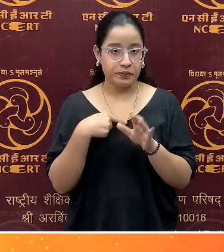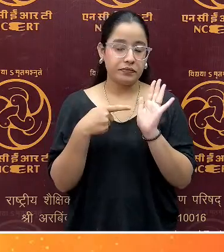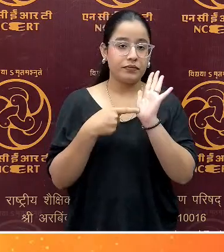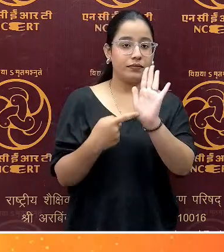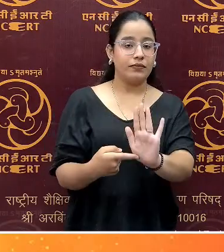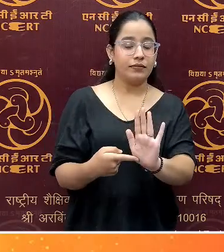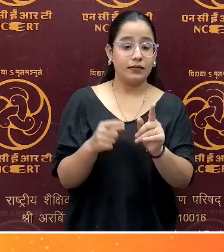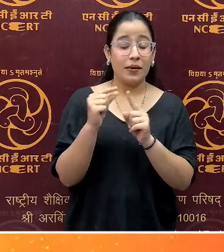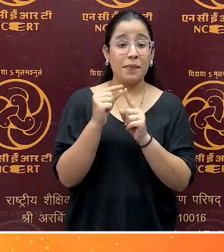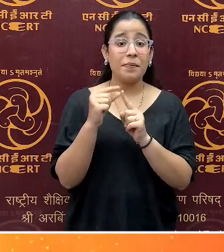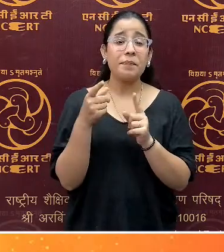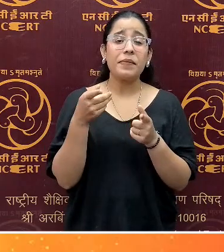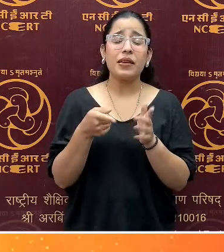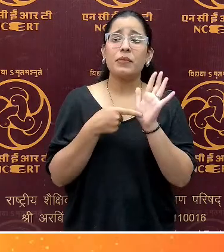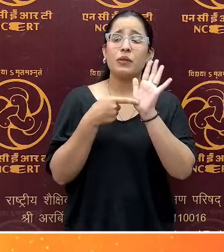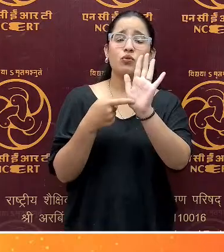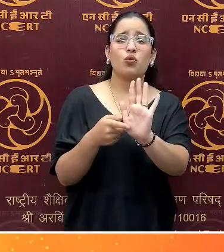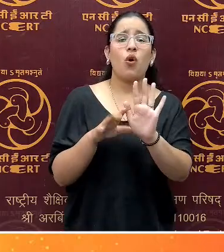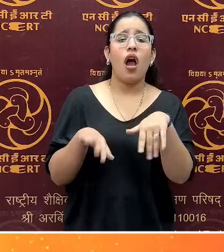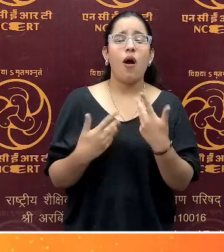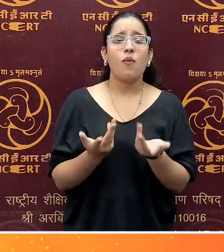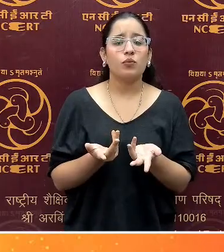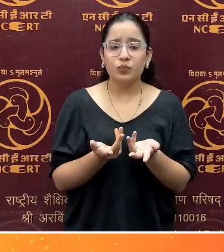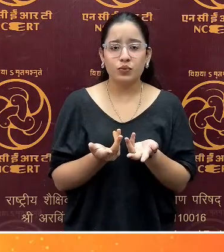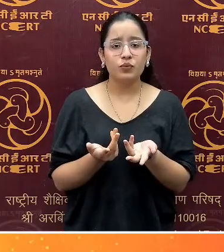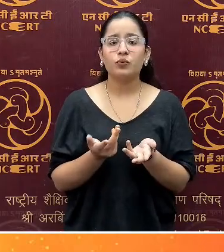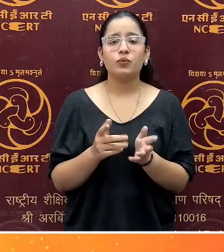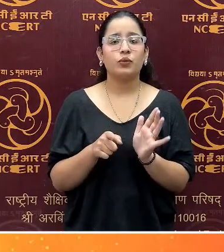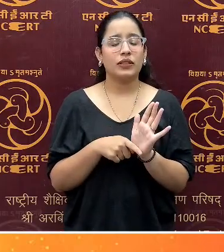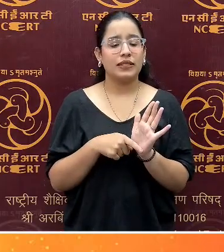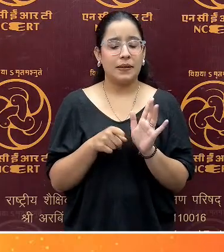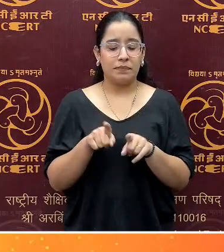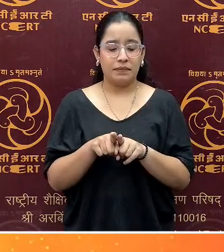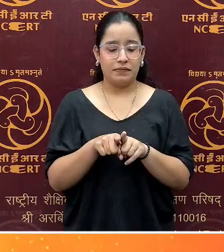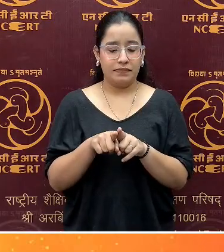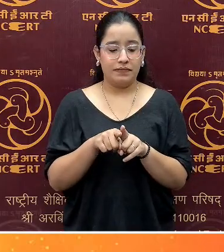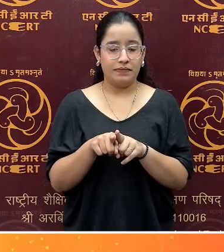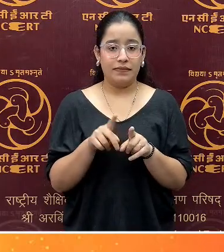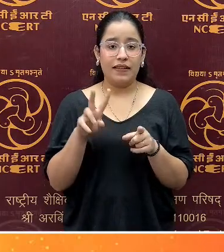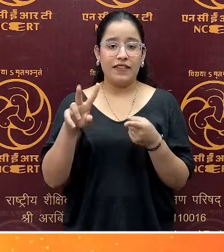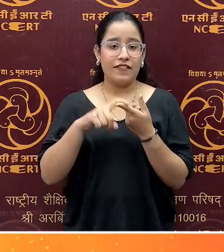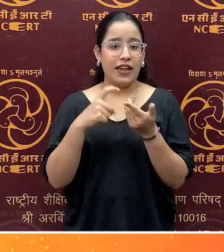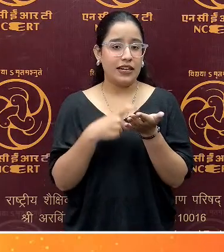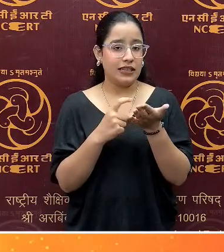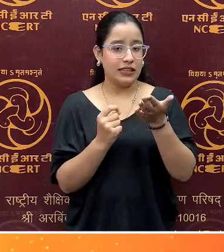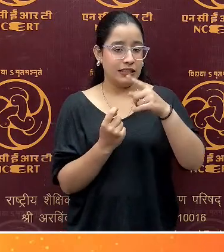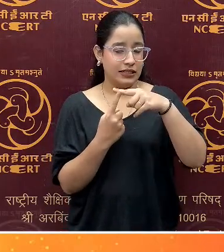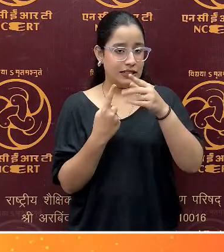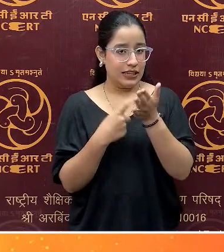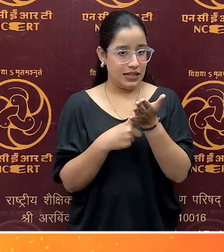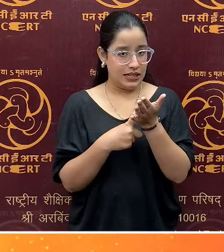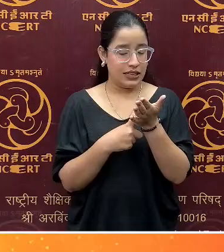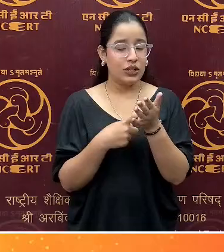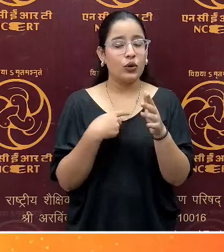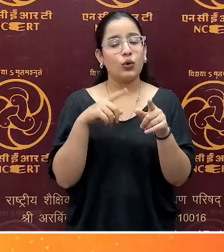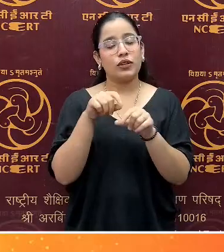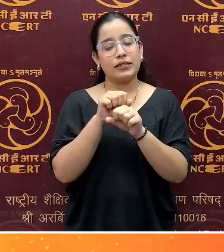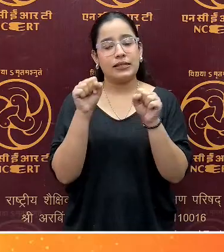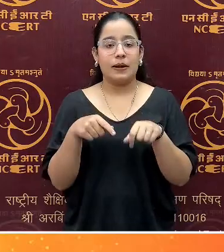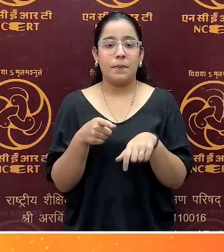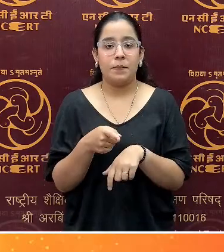को विथ रिस्पेक्ट टू O से हम डिस्क्राइब कर रहे हैं, तो वी आर डिस्क्राइबिंग एज अ वेक्टर क्वांटिटी. दैट मीन्स वी नाउ हैव